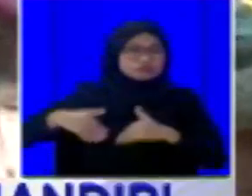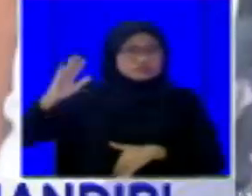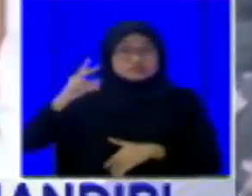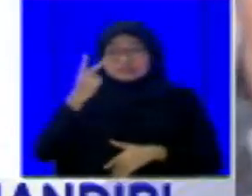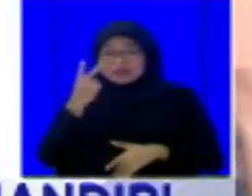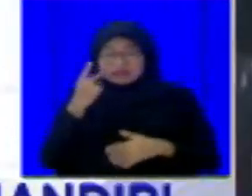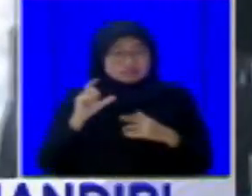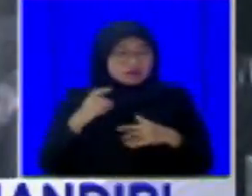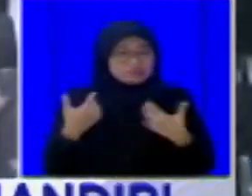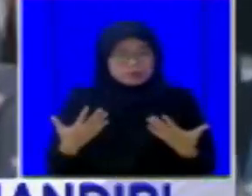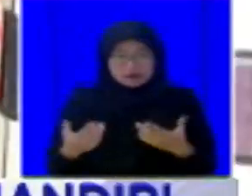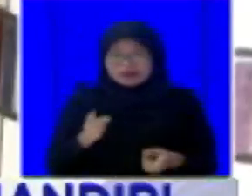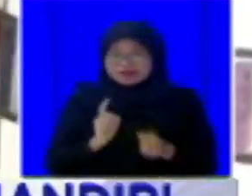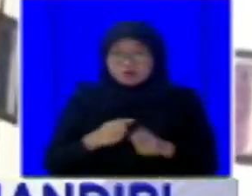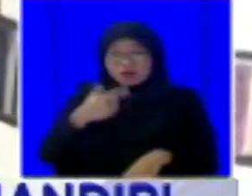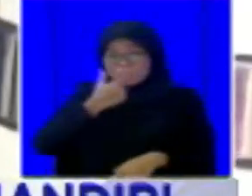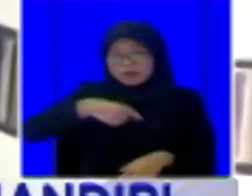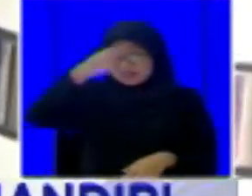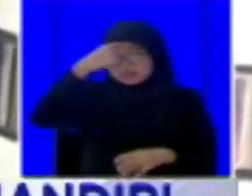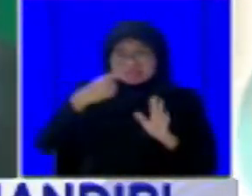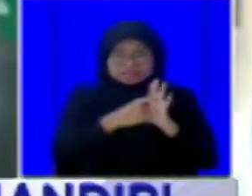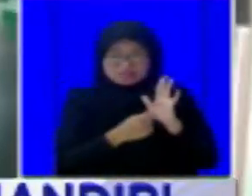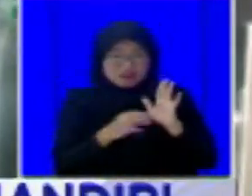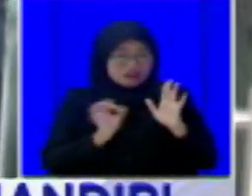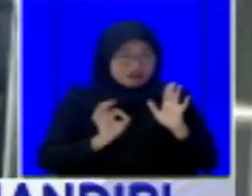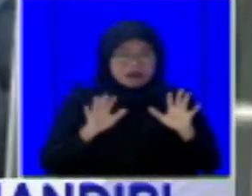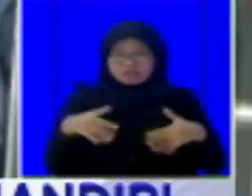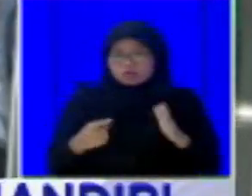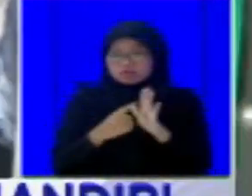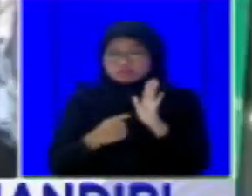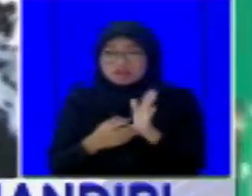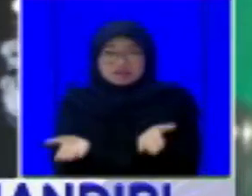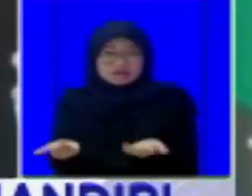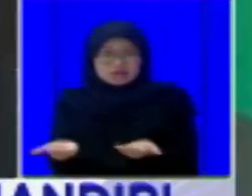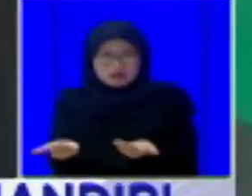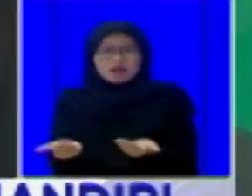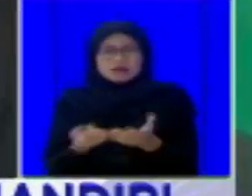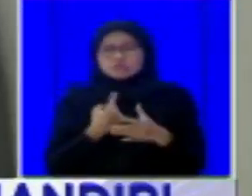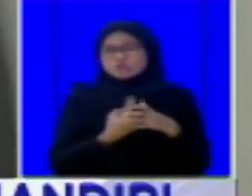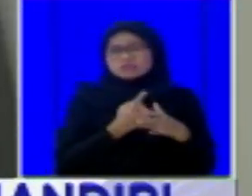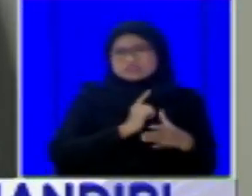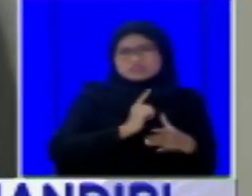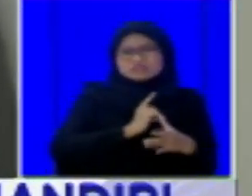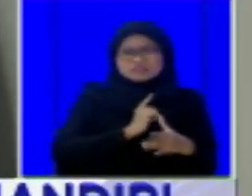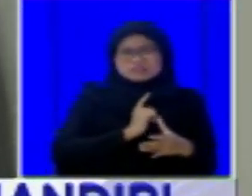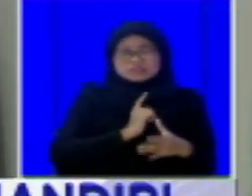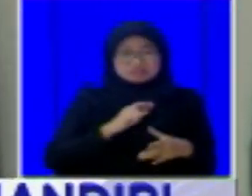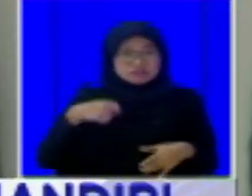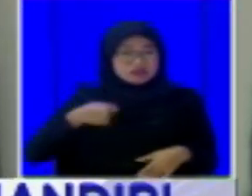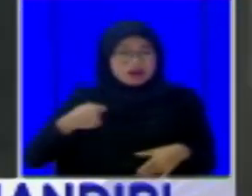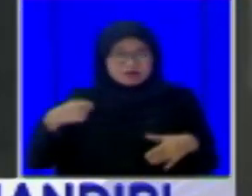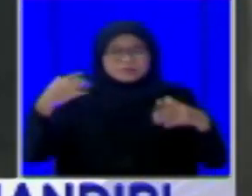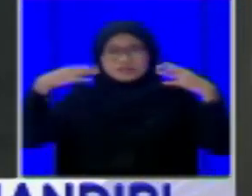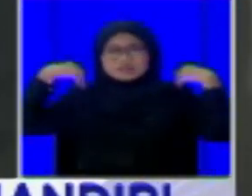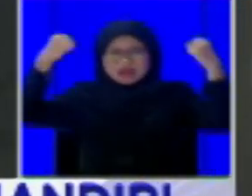bagi pasien tanpa gejala dan dengan gejala ringan. Kementerian Kesehatan RI pun telah menetapkan sejumlah acuan bagi mereka yang menjalankan